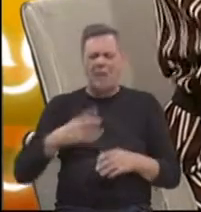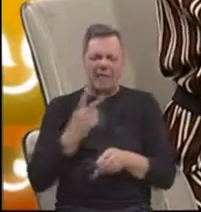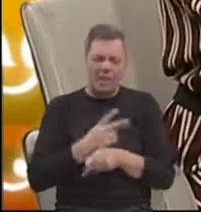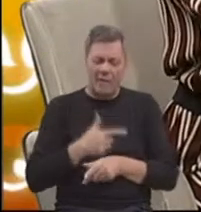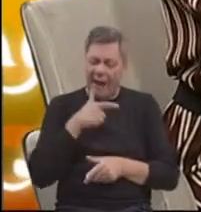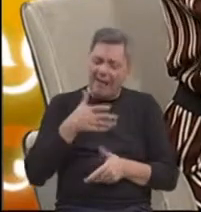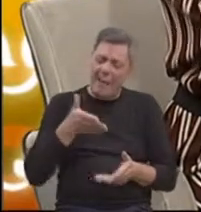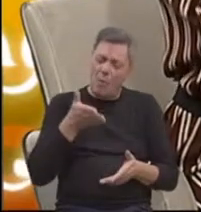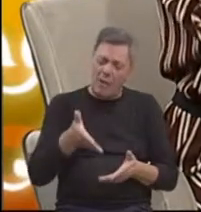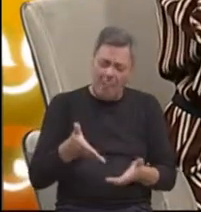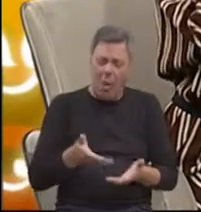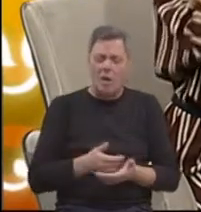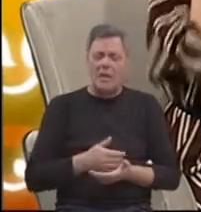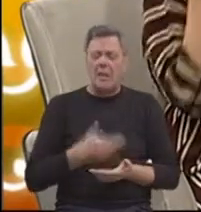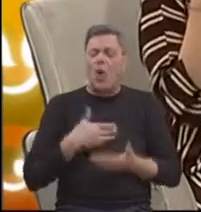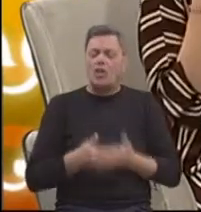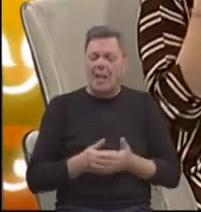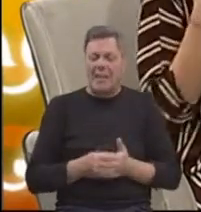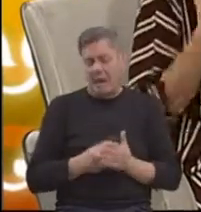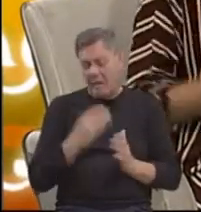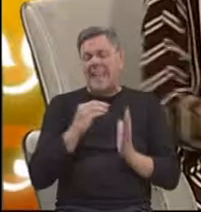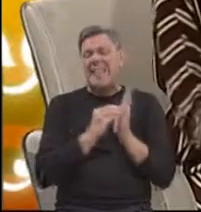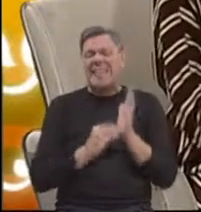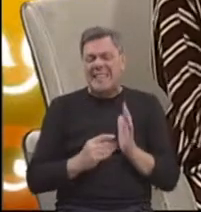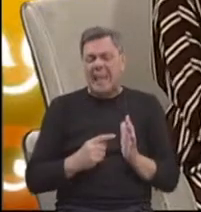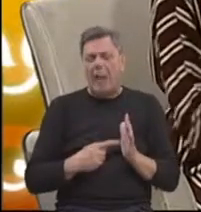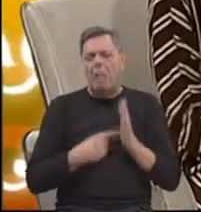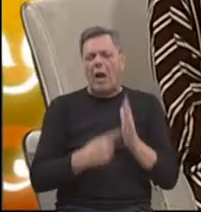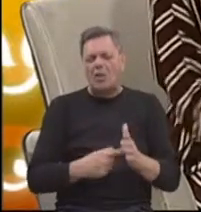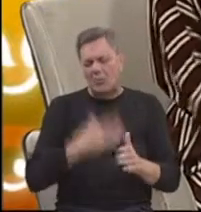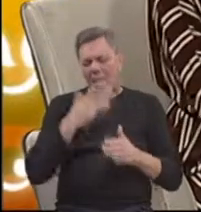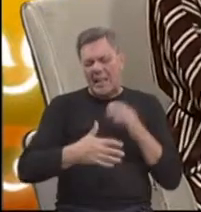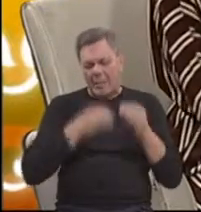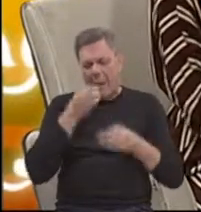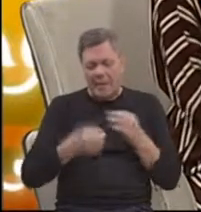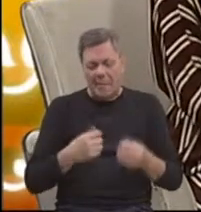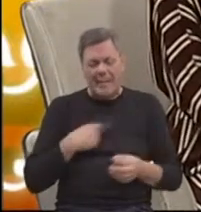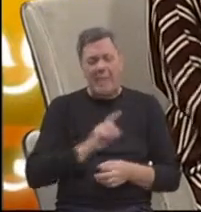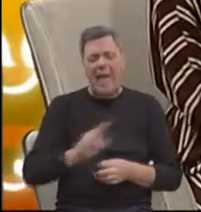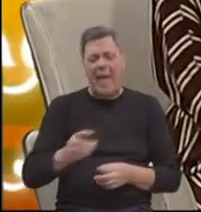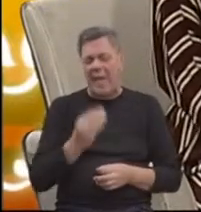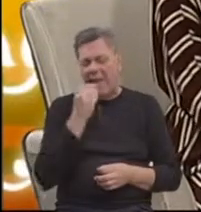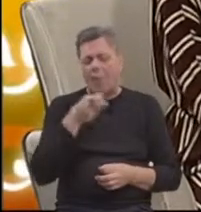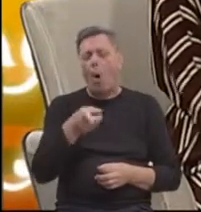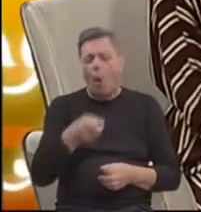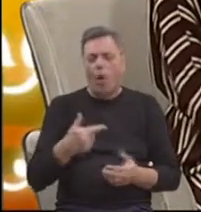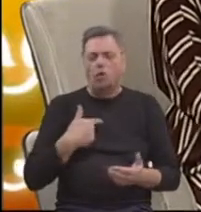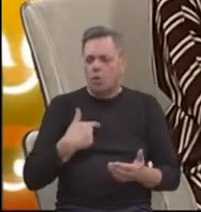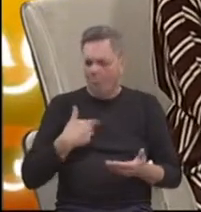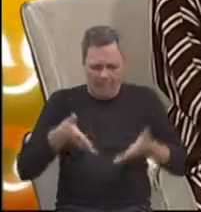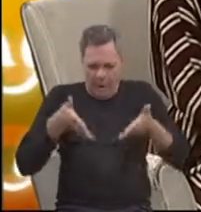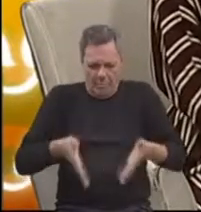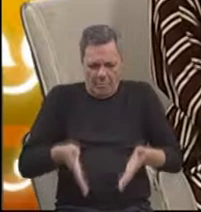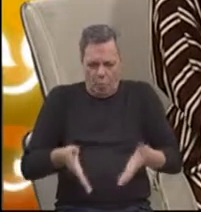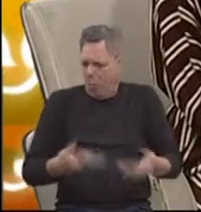smo u podneblju u kojem jesmo, nažalost, statistike evo pokazuju prema zadnjim analizama da ne konzumiramo one namirnice koje su nam doslovce tu